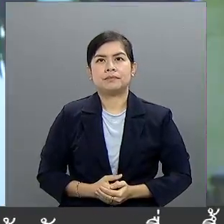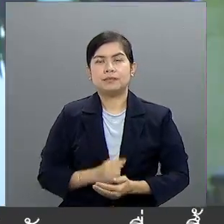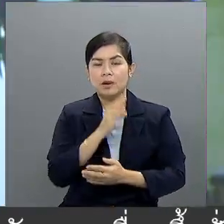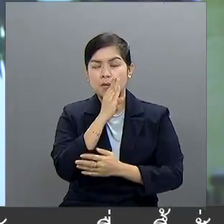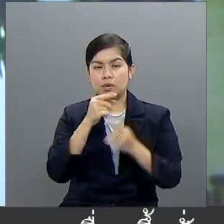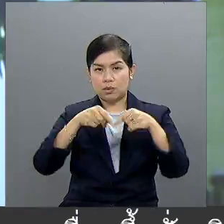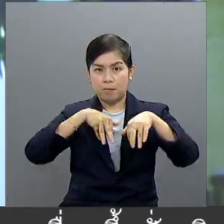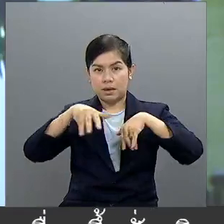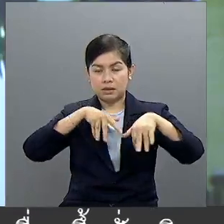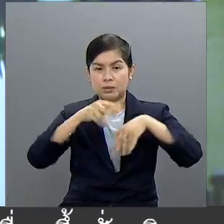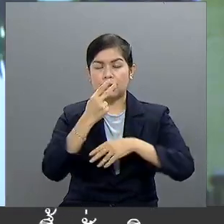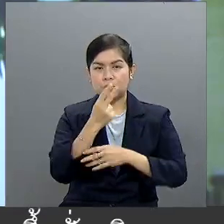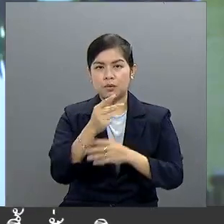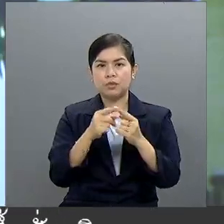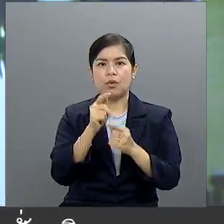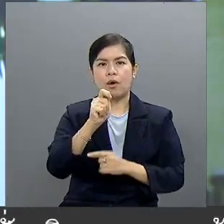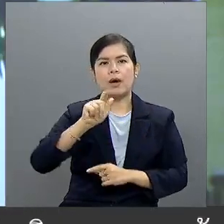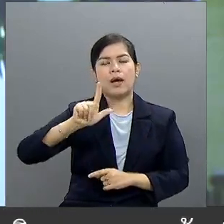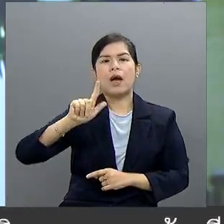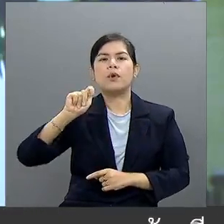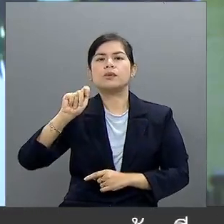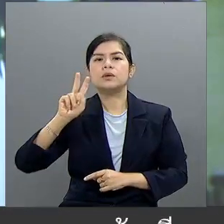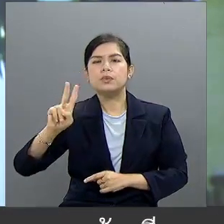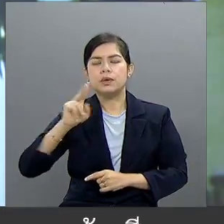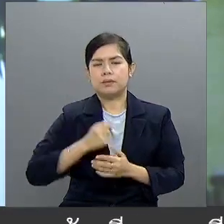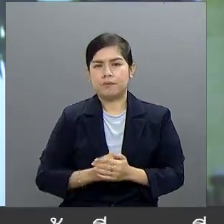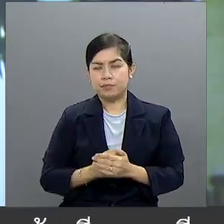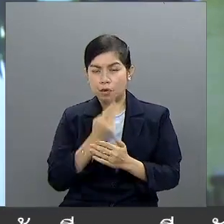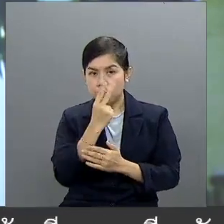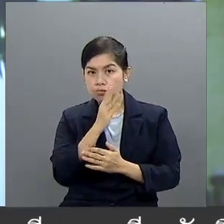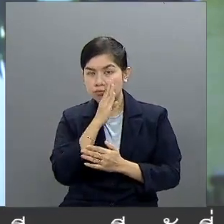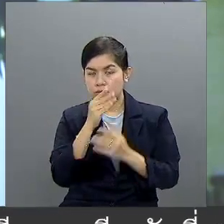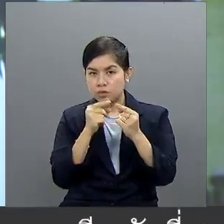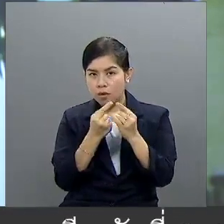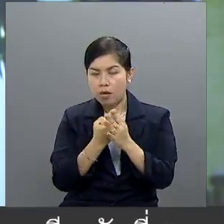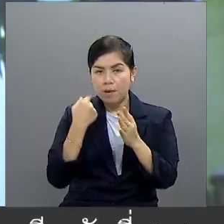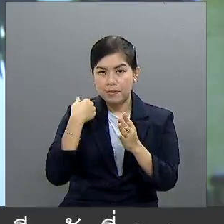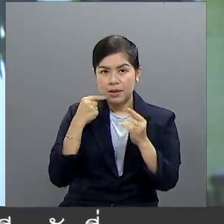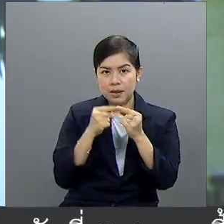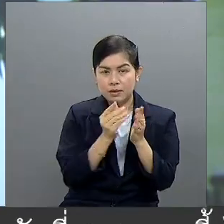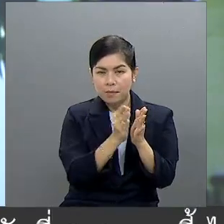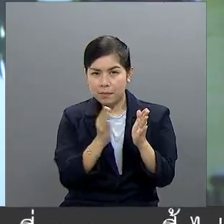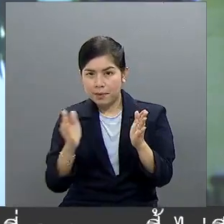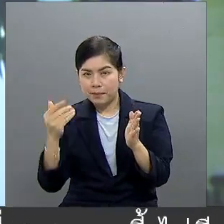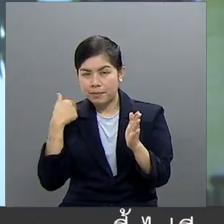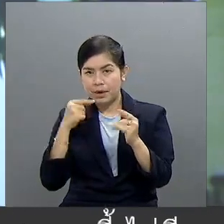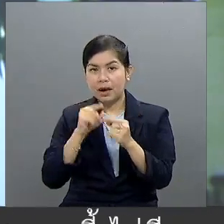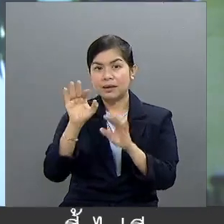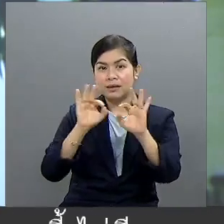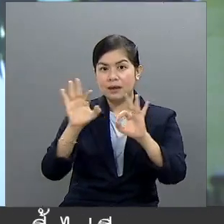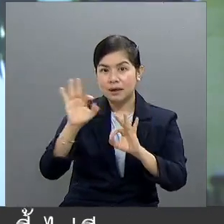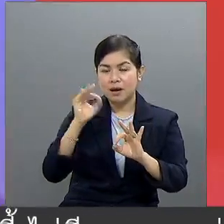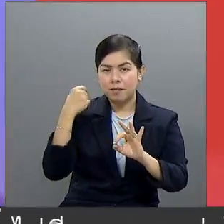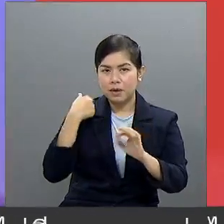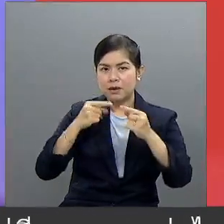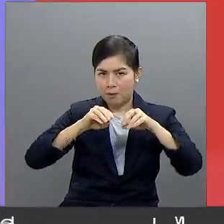ช่ไหมนะคะซึ่งผลงานที่ผ่านการคัดเลือกมานะคะก็จะได้รับโอกาสในการมาออกอากาศด้วยนะคะ อยากดู